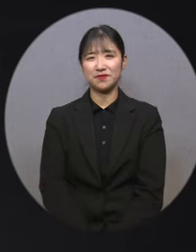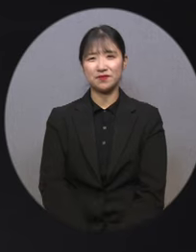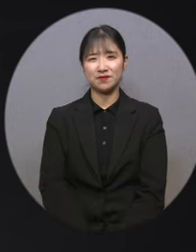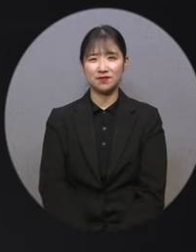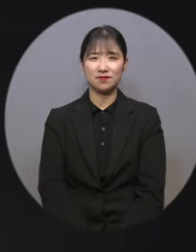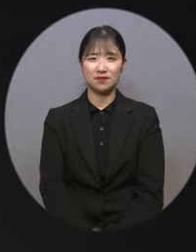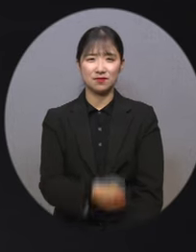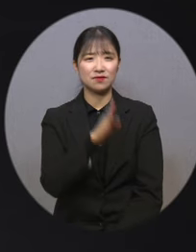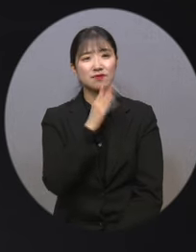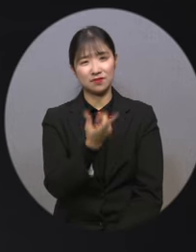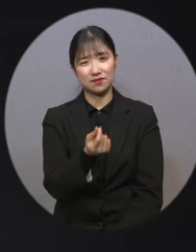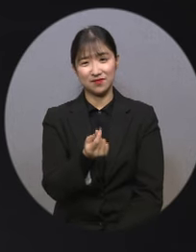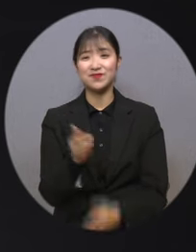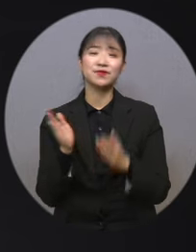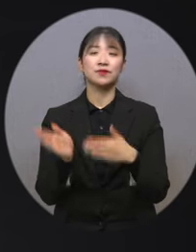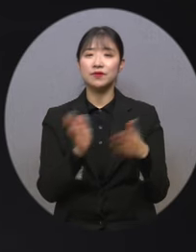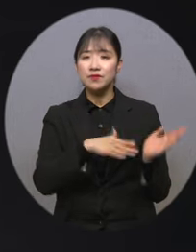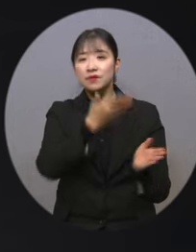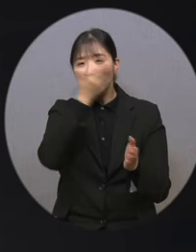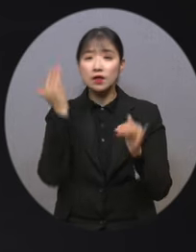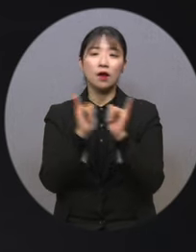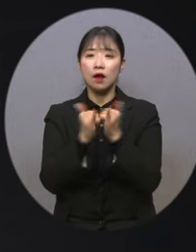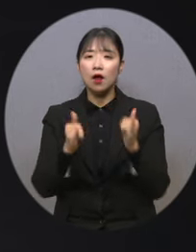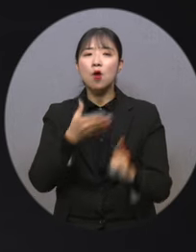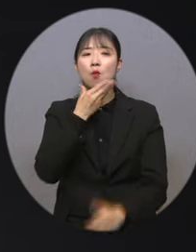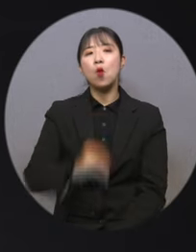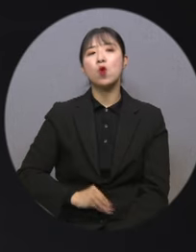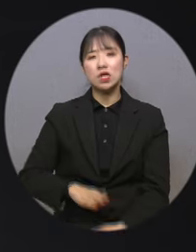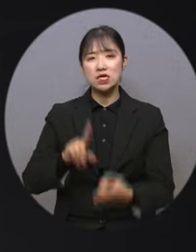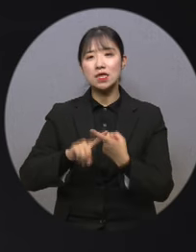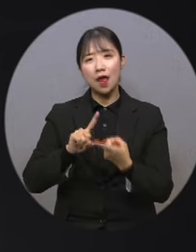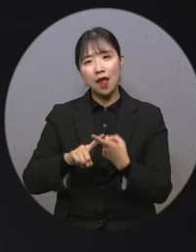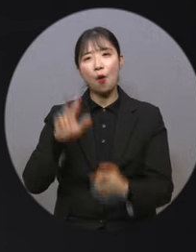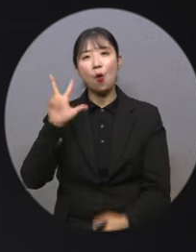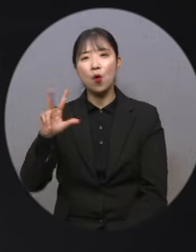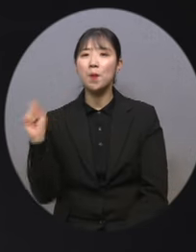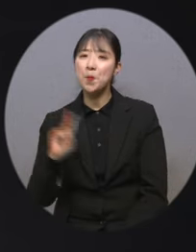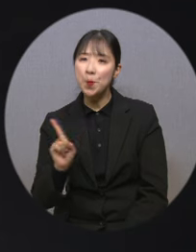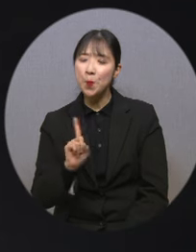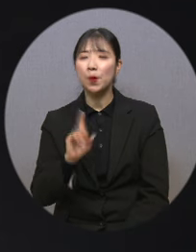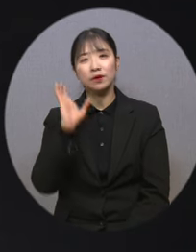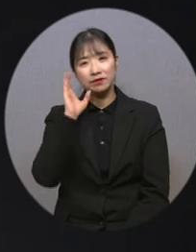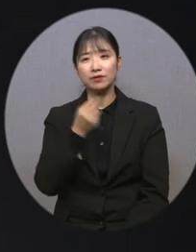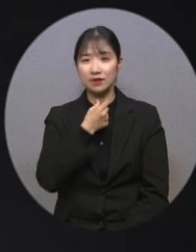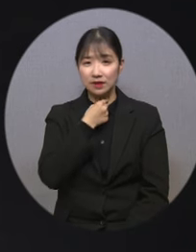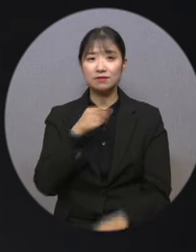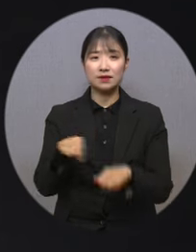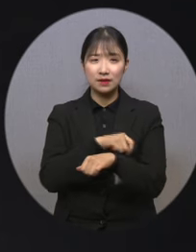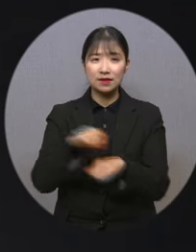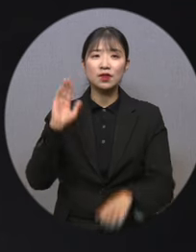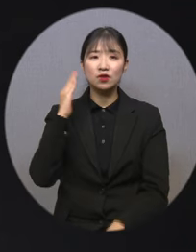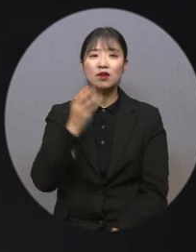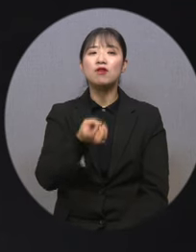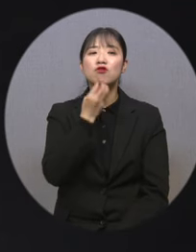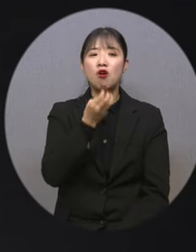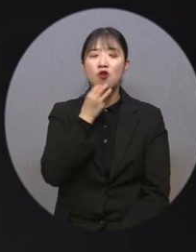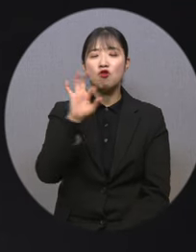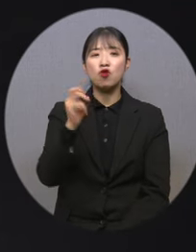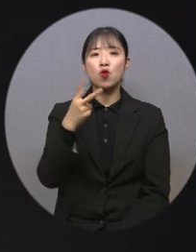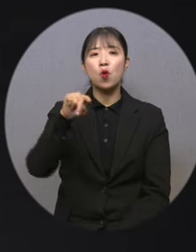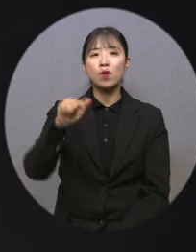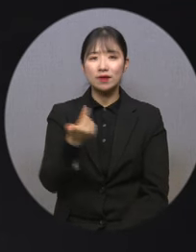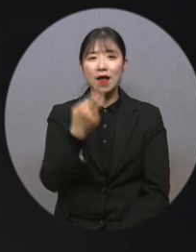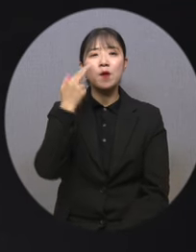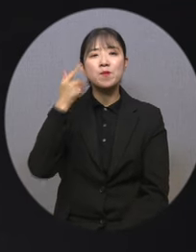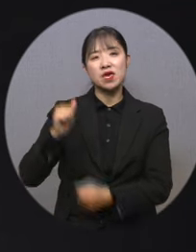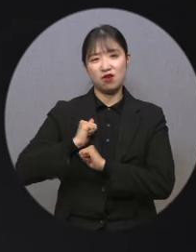네, 맞습니다. 자, 이번에는요, 청년들을 위한 복지에 대한 공약을 좀 들어보고 싶은데요. 특히 최근 서울 용산 미군 기지를